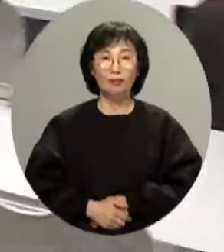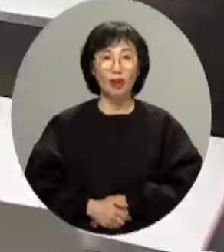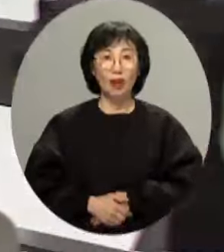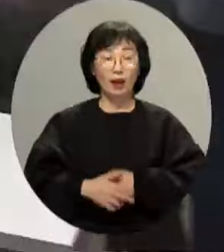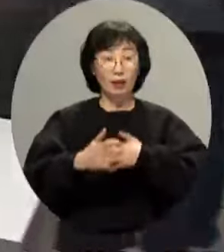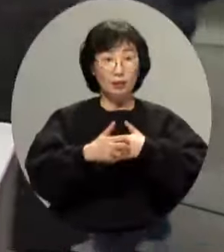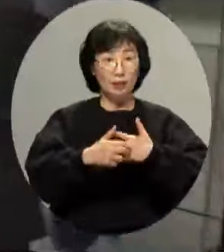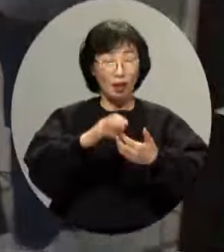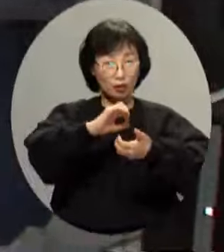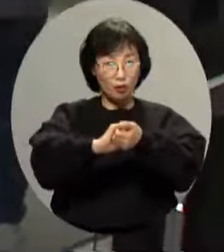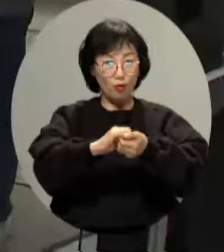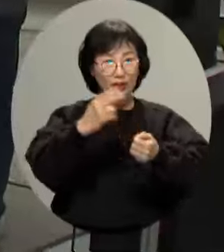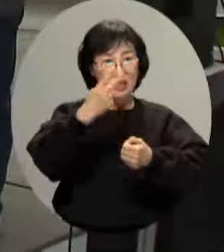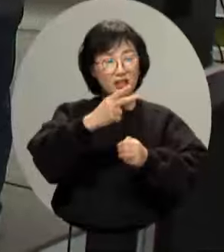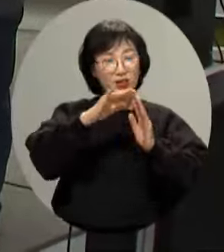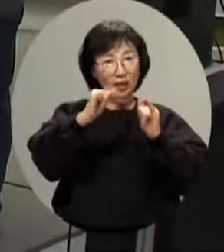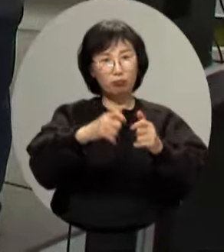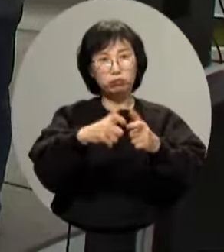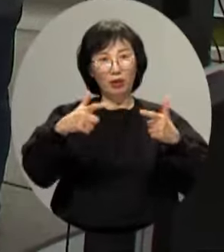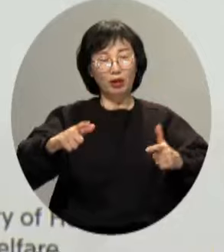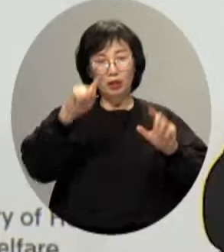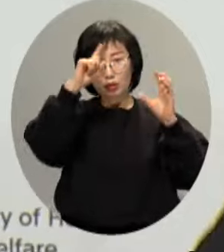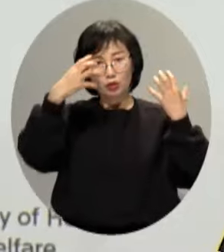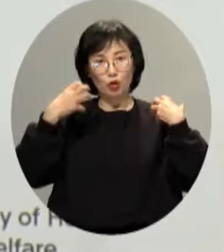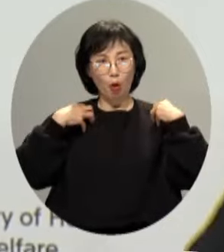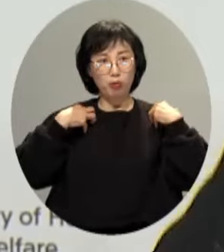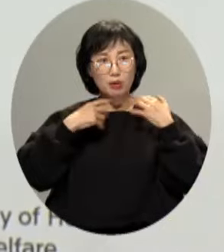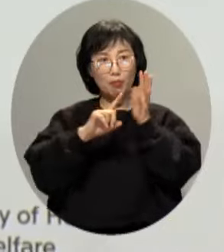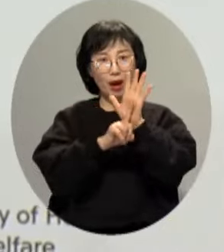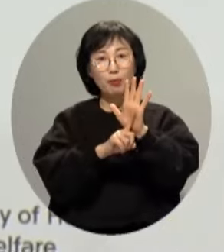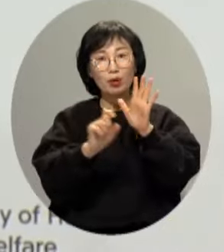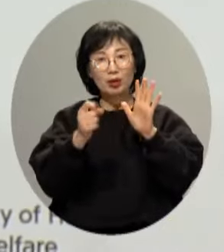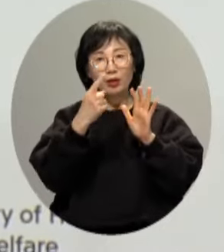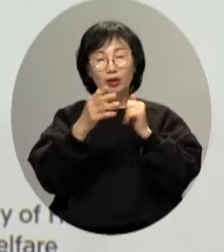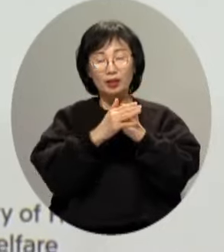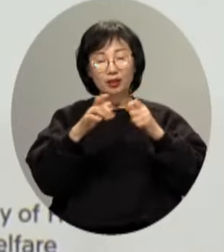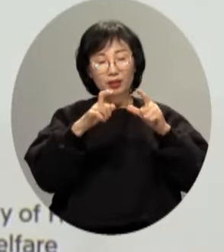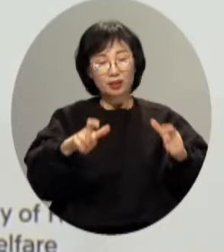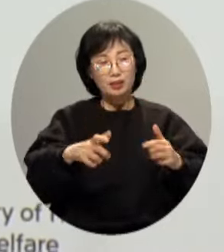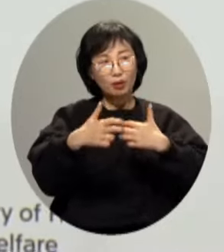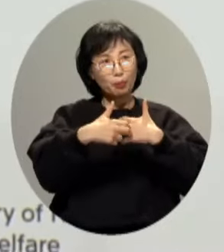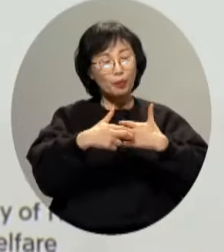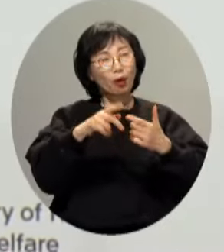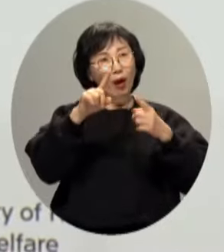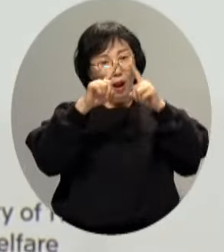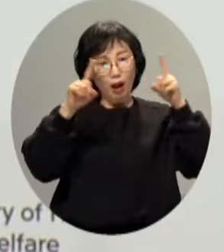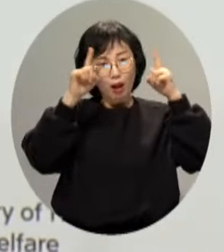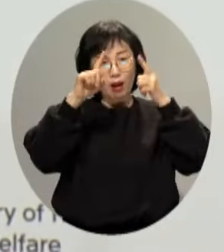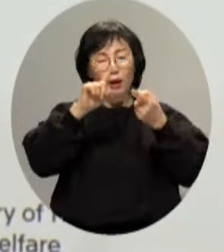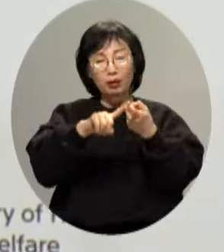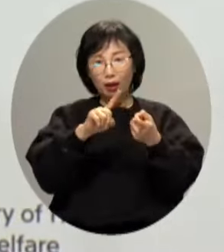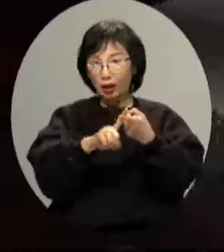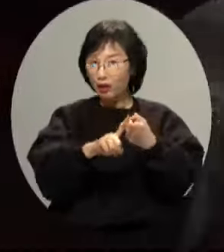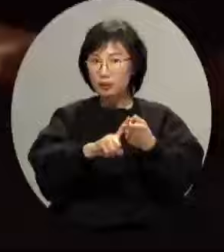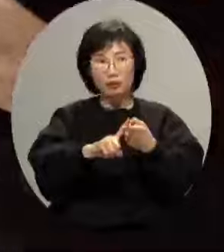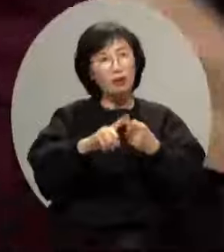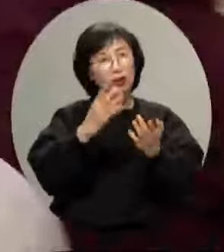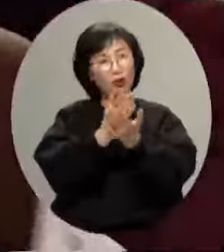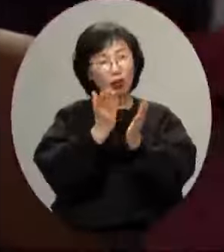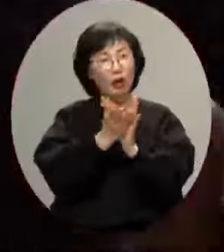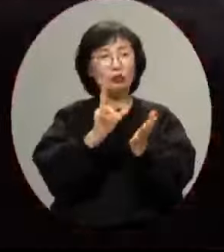의대 정원을 2천 명이나 늘리겠다는 정부 발표에 지역의대에 미칠 파장에 관심이 높습니다. 지역의 의대